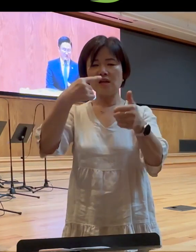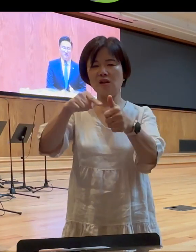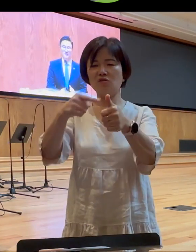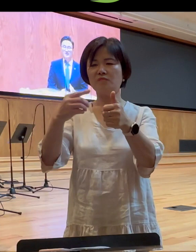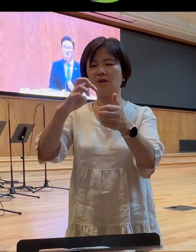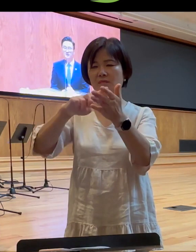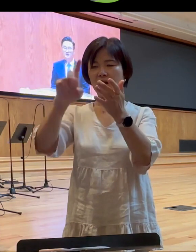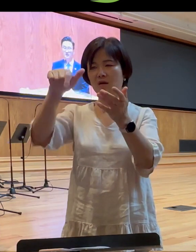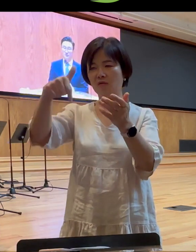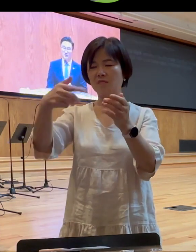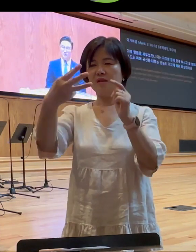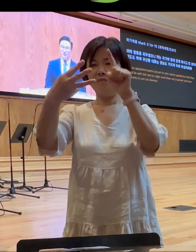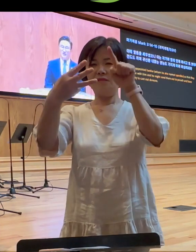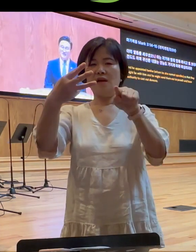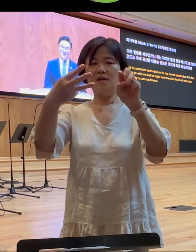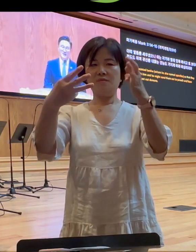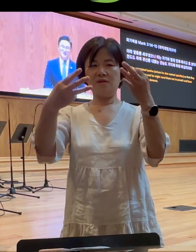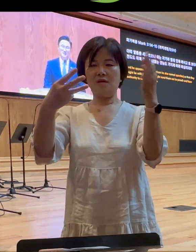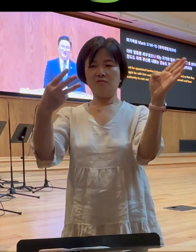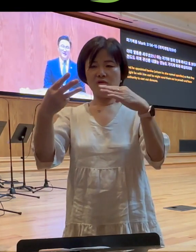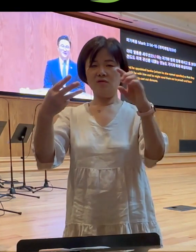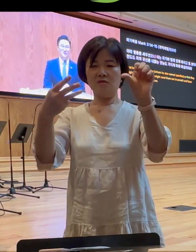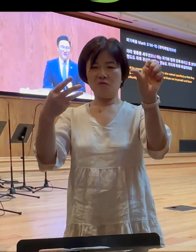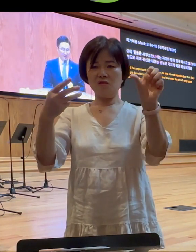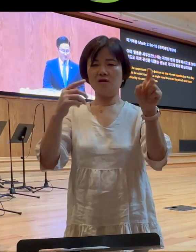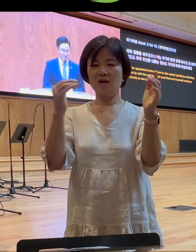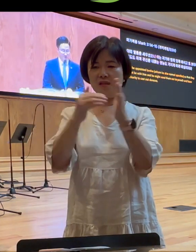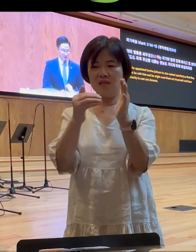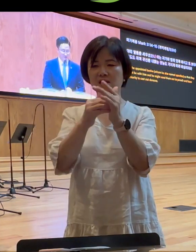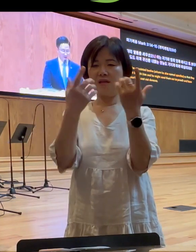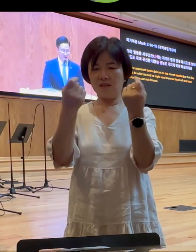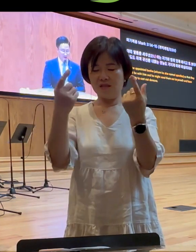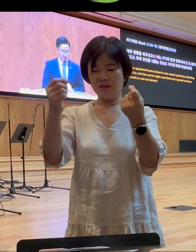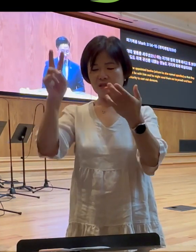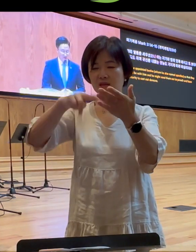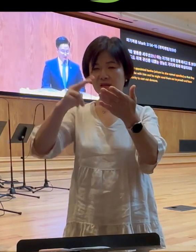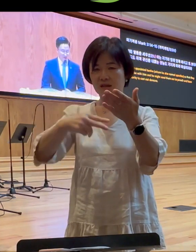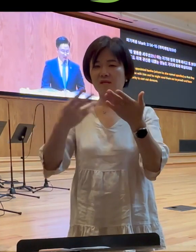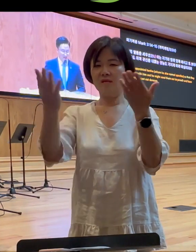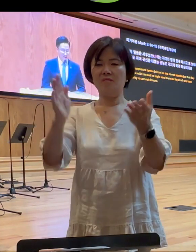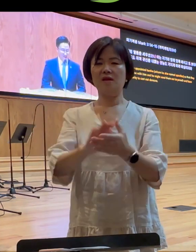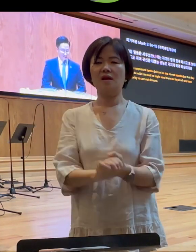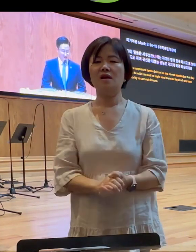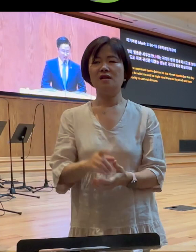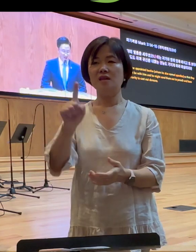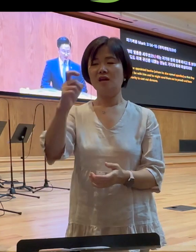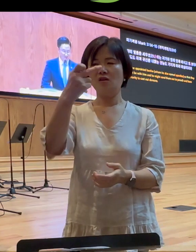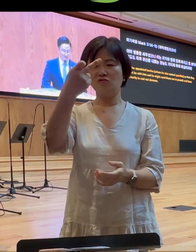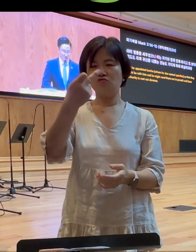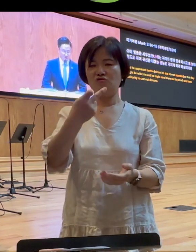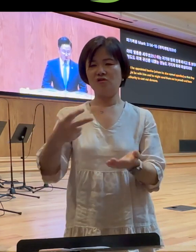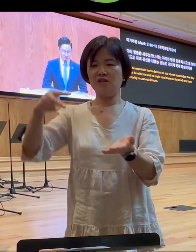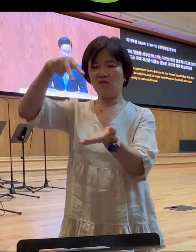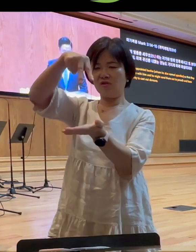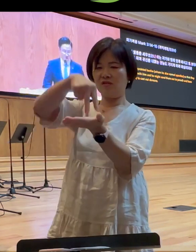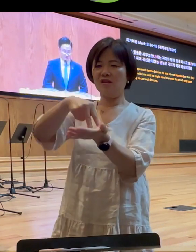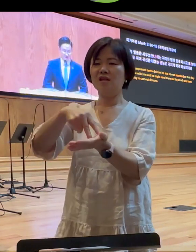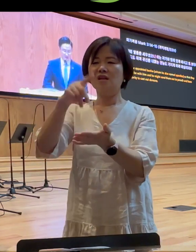마가복음 3장 14절에서 15절까지의 말씀입니다. 우리 한 목소리를 함께 합독합니다. 이에